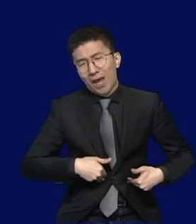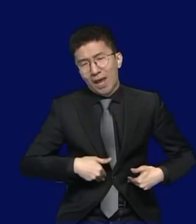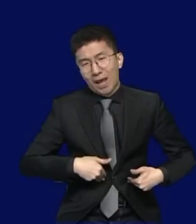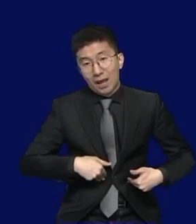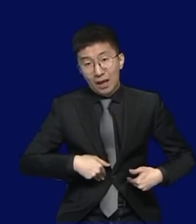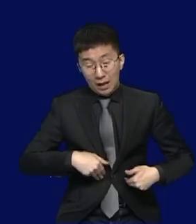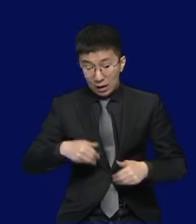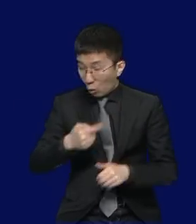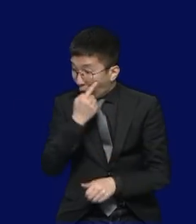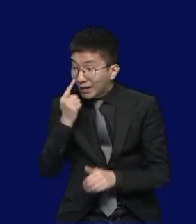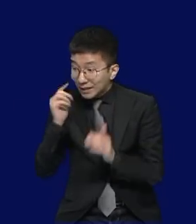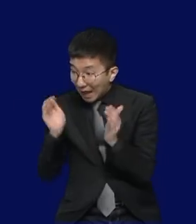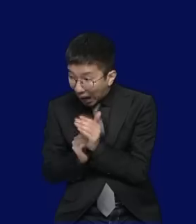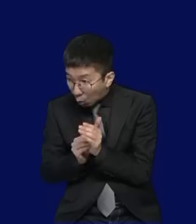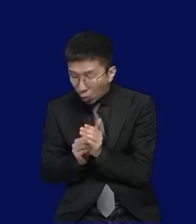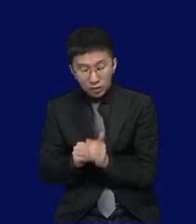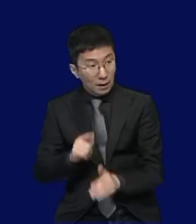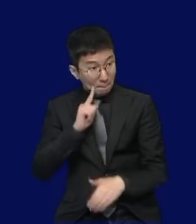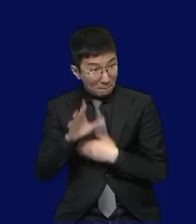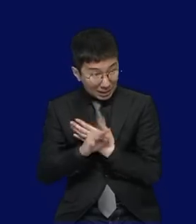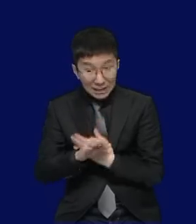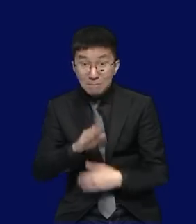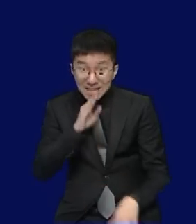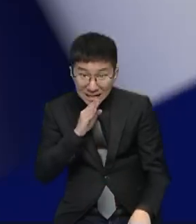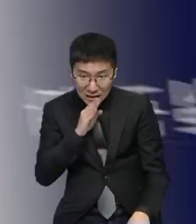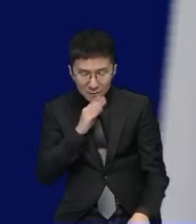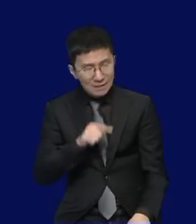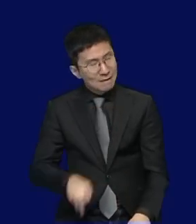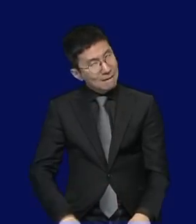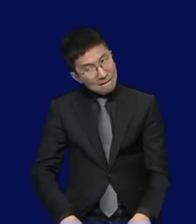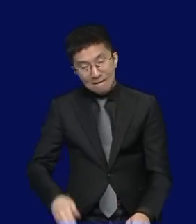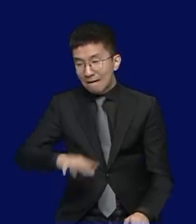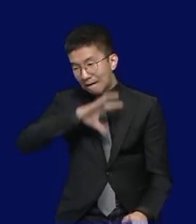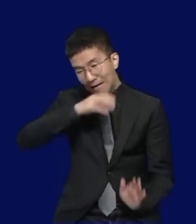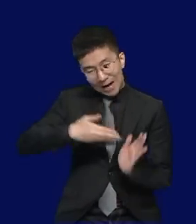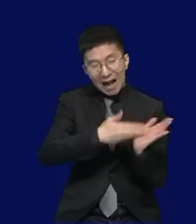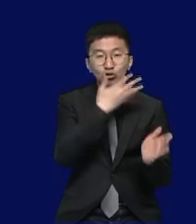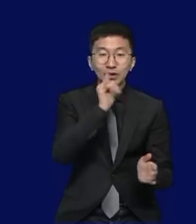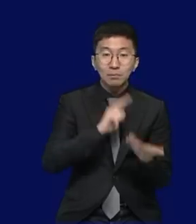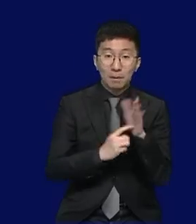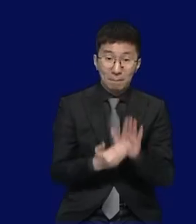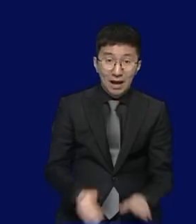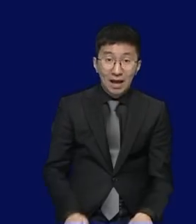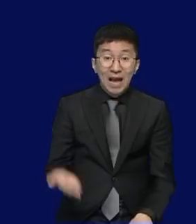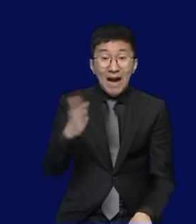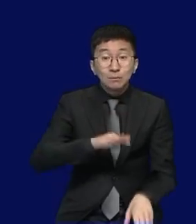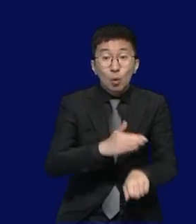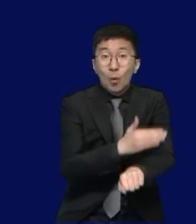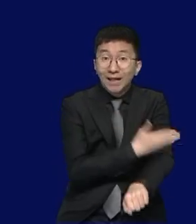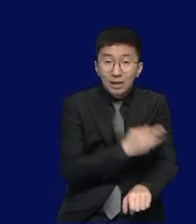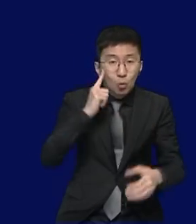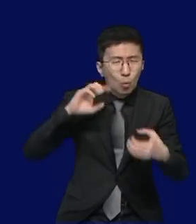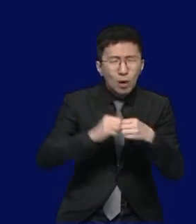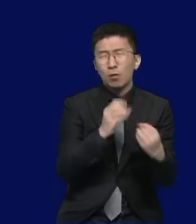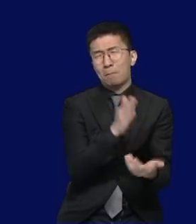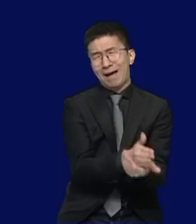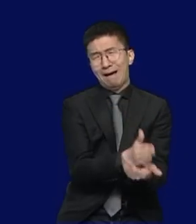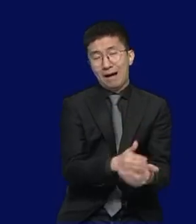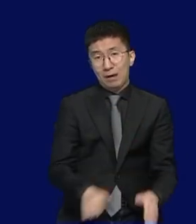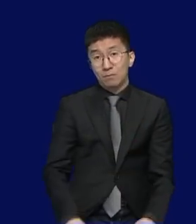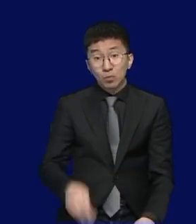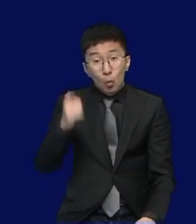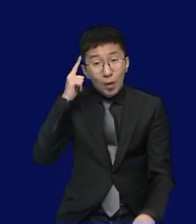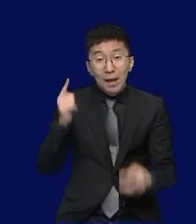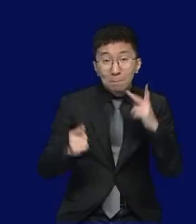미국 측의 합당한 조치를 요청할 계획이라고 밝혔습니다 그러면서도이 사건을 과장하거나 왜곡해 동맹 관계를